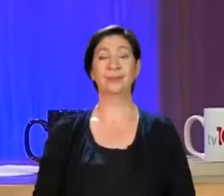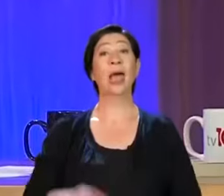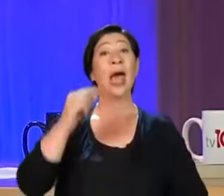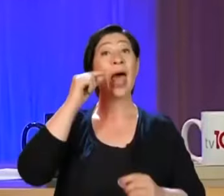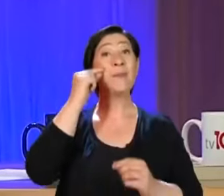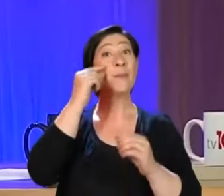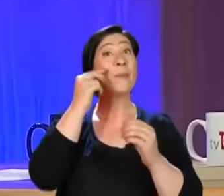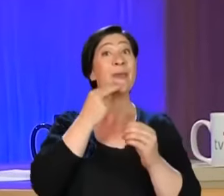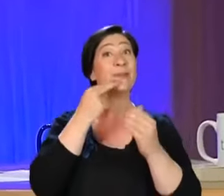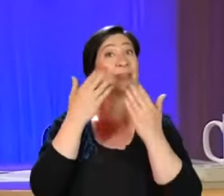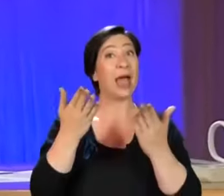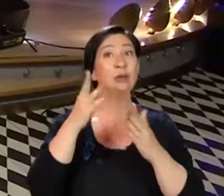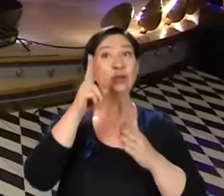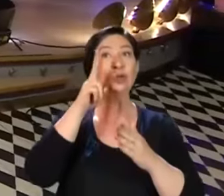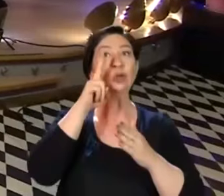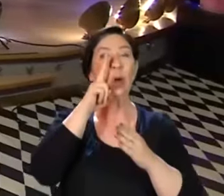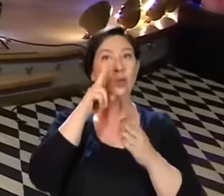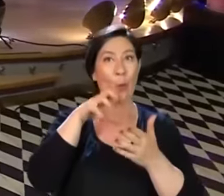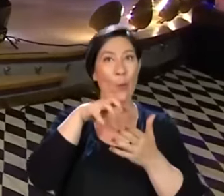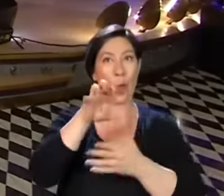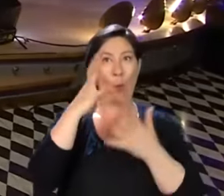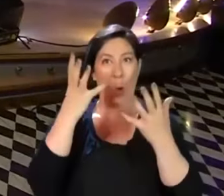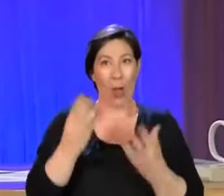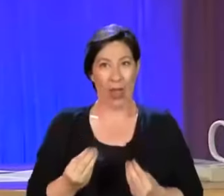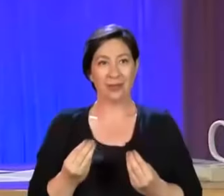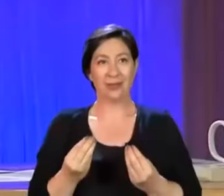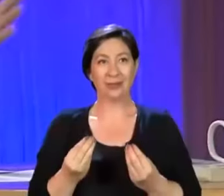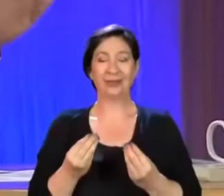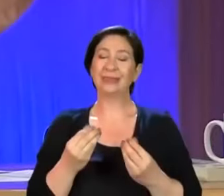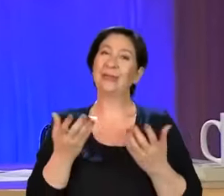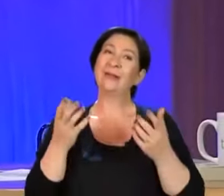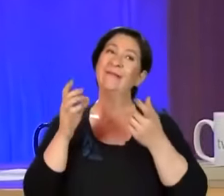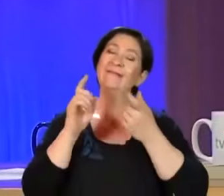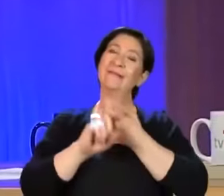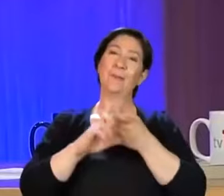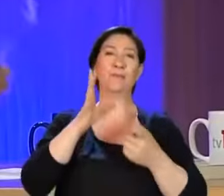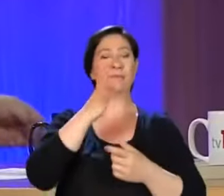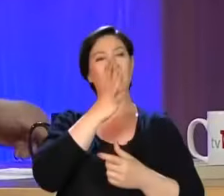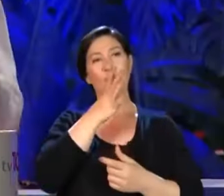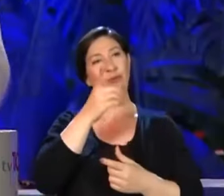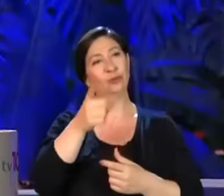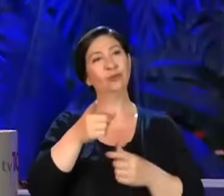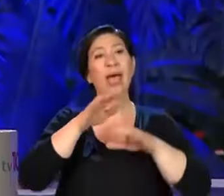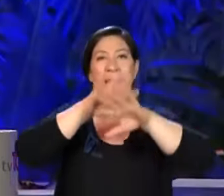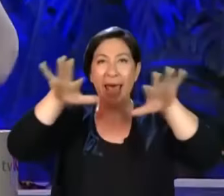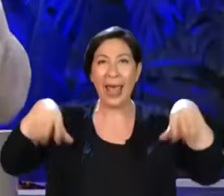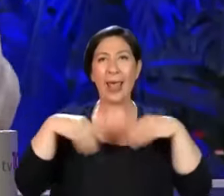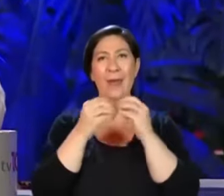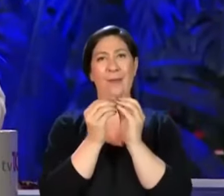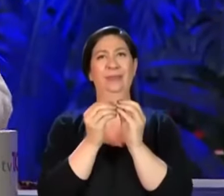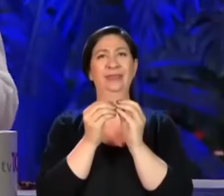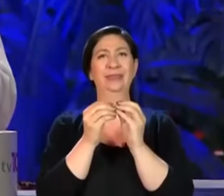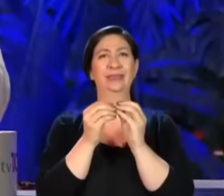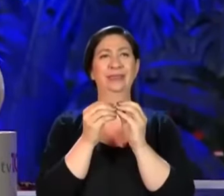Hanımlar Beyler programımızın son bölümü e ve biliyoruz ki Tabii ki hepimiz